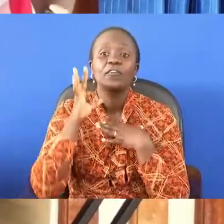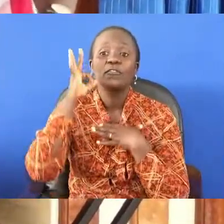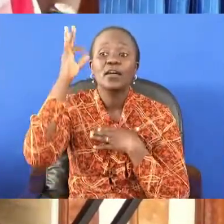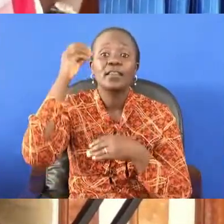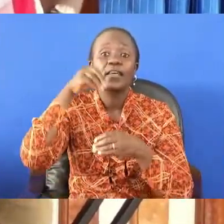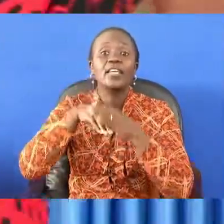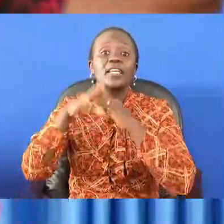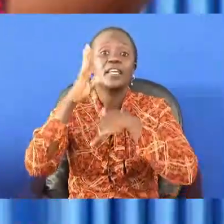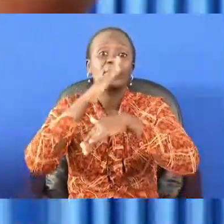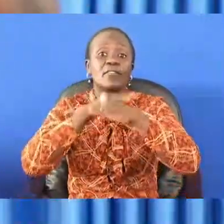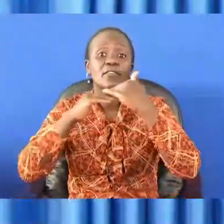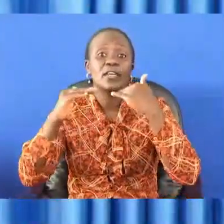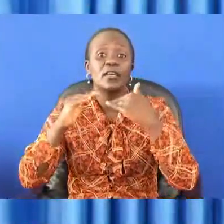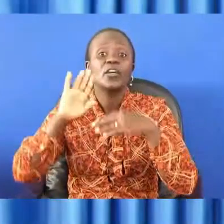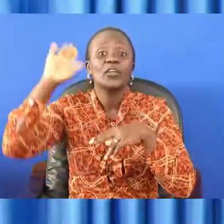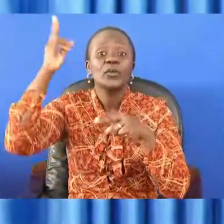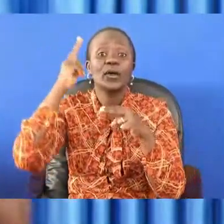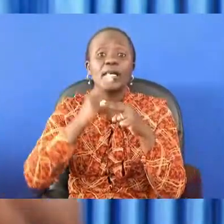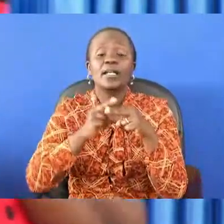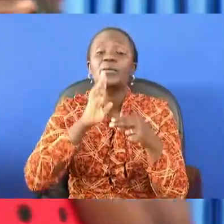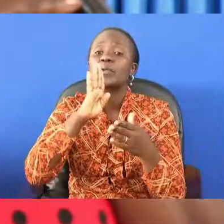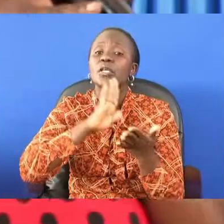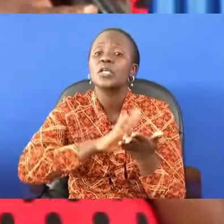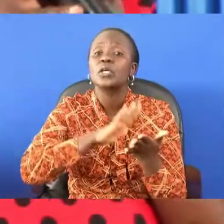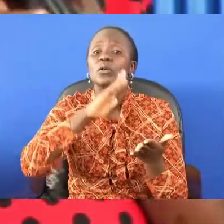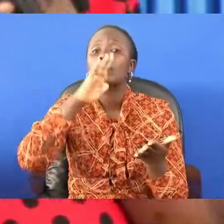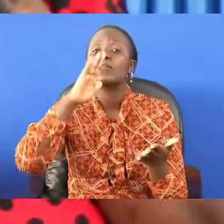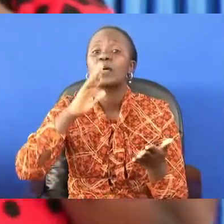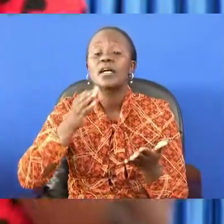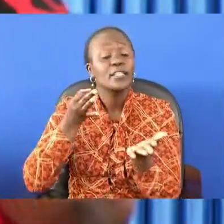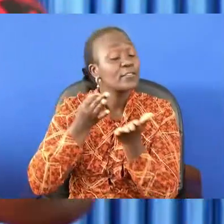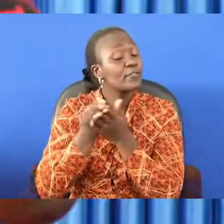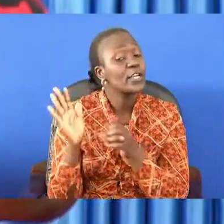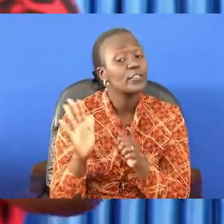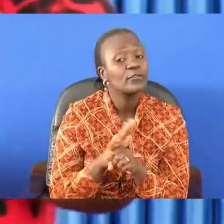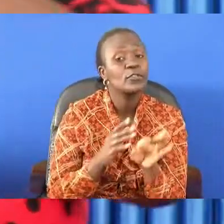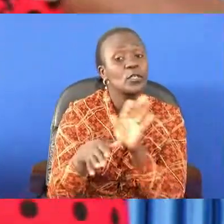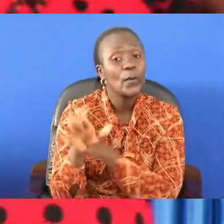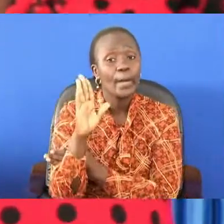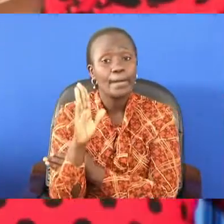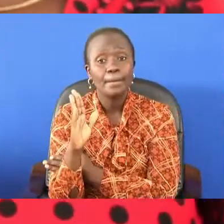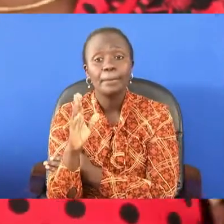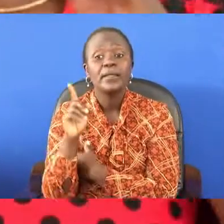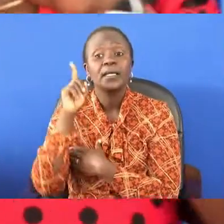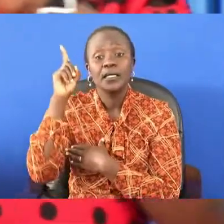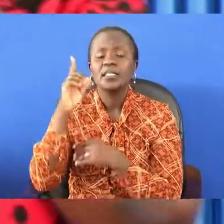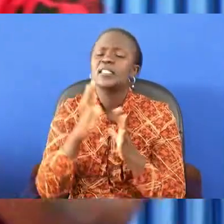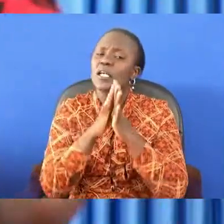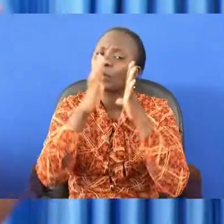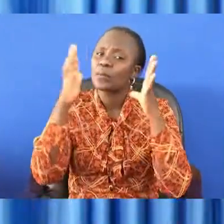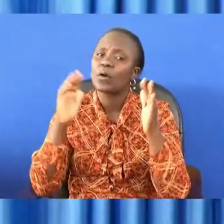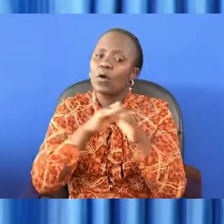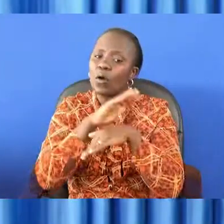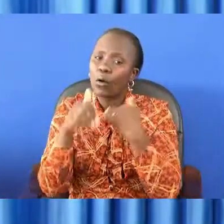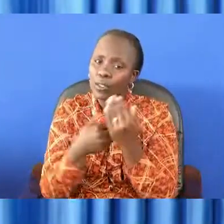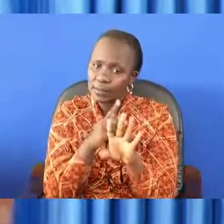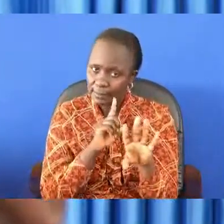yetu wa binguni, jina lake litukuzwe, maana yeye ni mwaminifu na yeye ni mkuu wakati